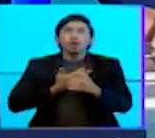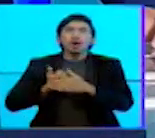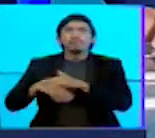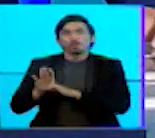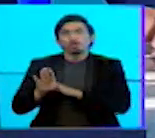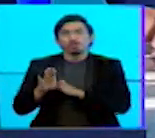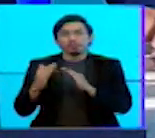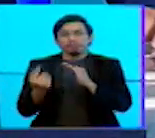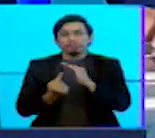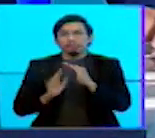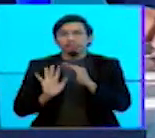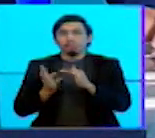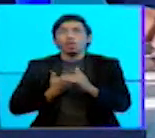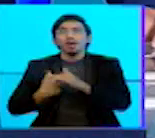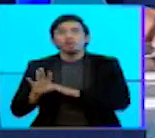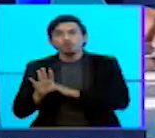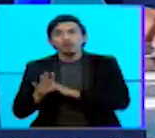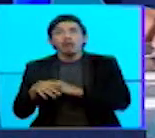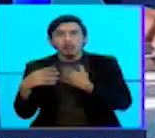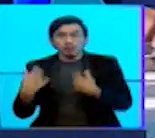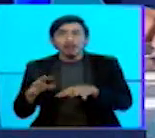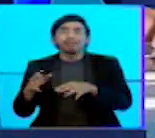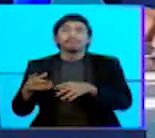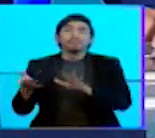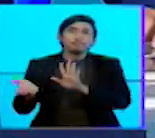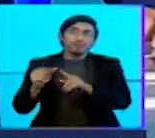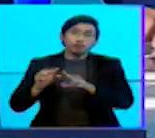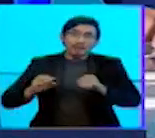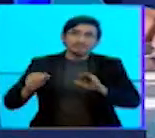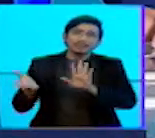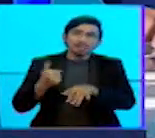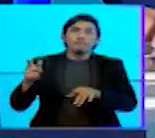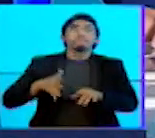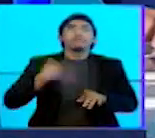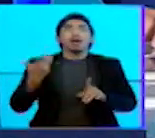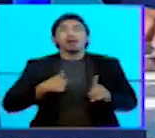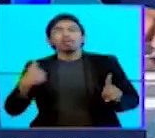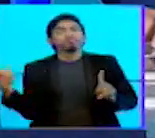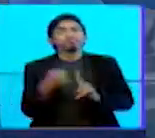akan dikembalikan oleh petugas, pasien mengamuk dan menyerang seorang perawat.